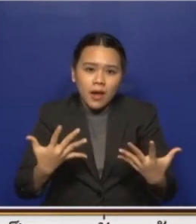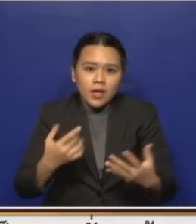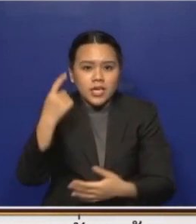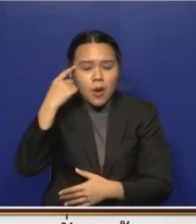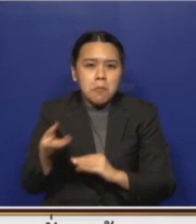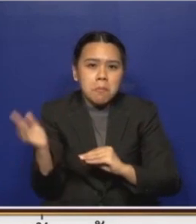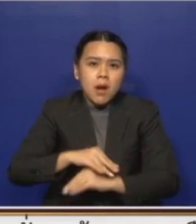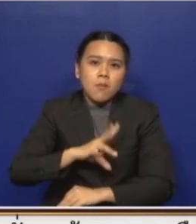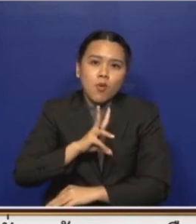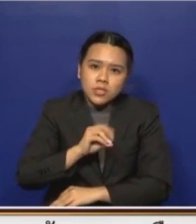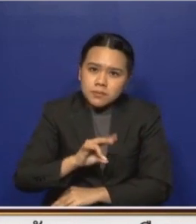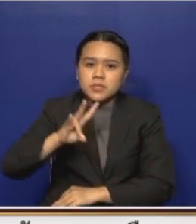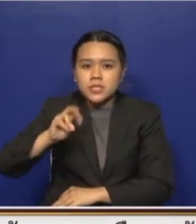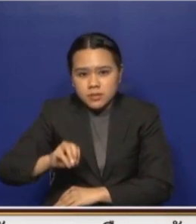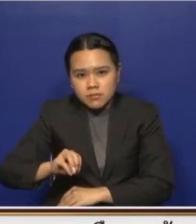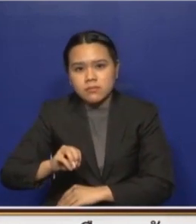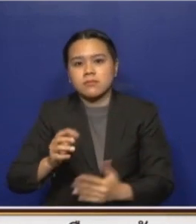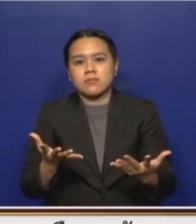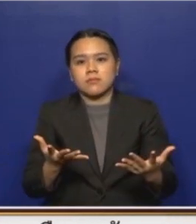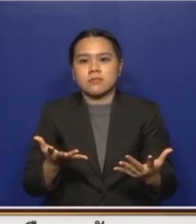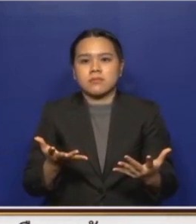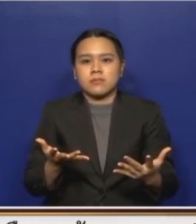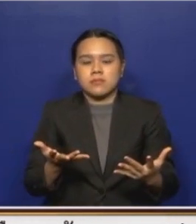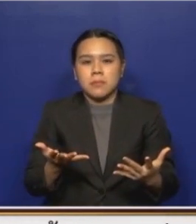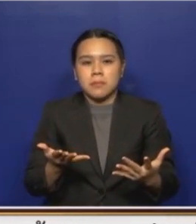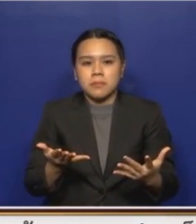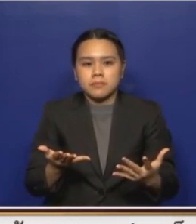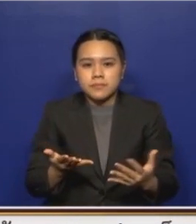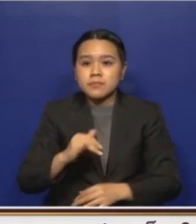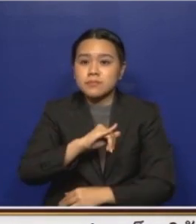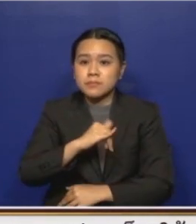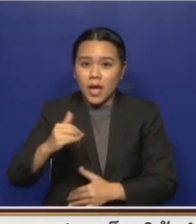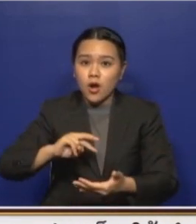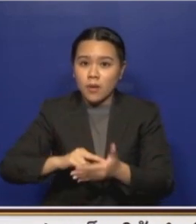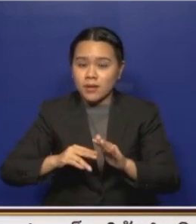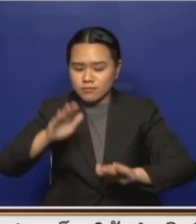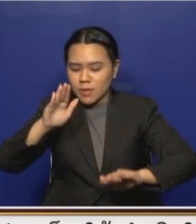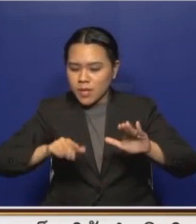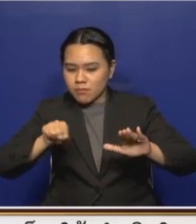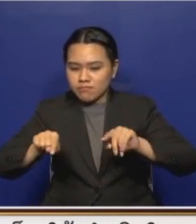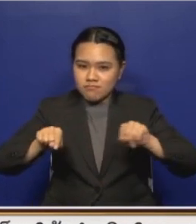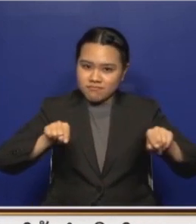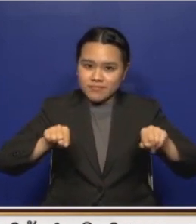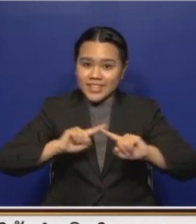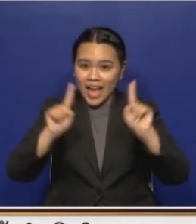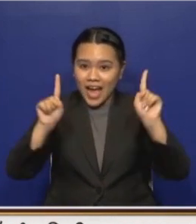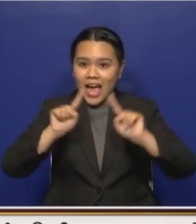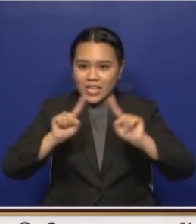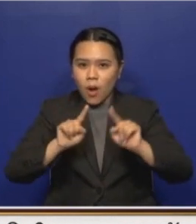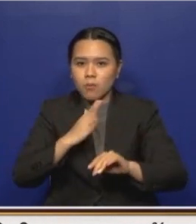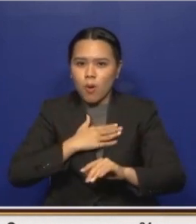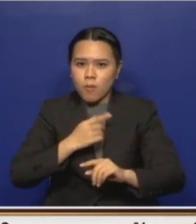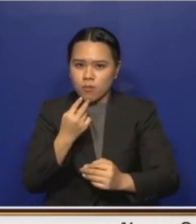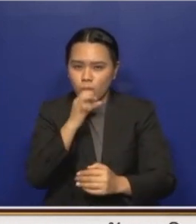าณที่ท่านขอมา 3.2 ล้านล้านกับ 3.3 ล้านล้านนะสมมติว่าท่านบอกว่าเอาละผ